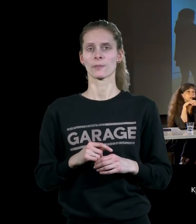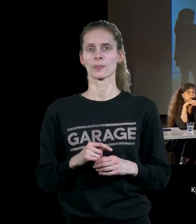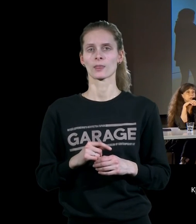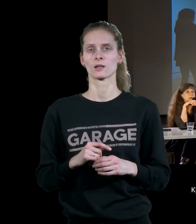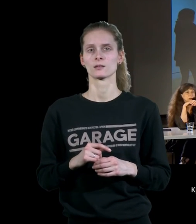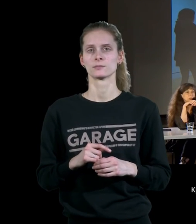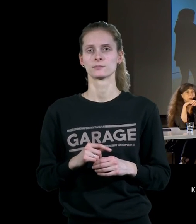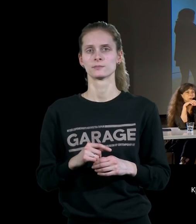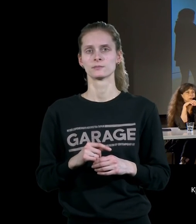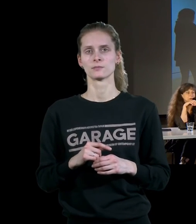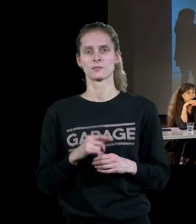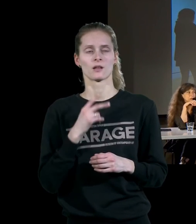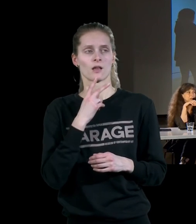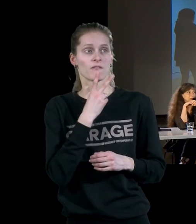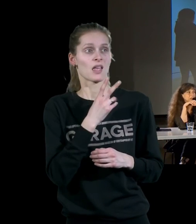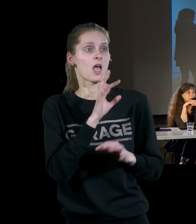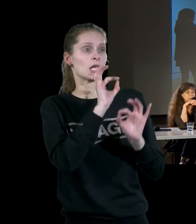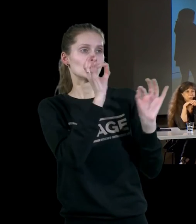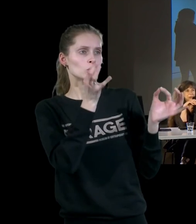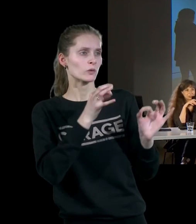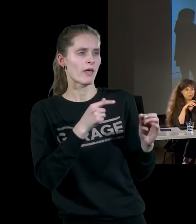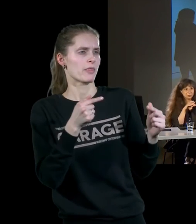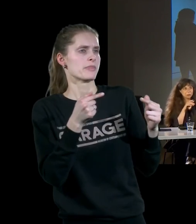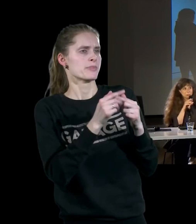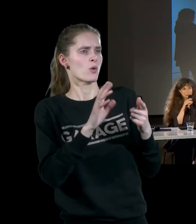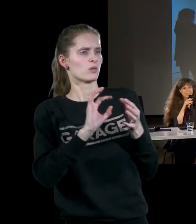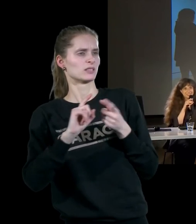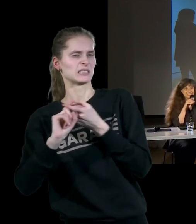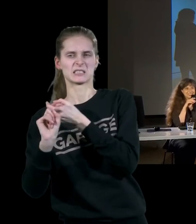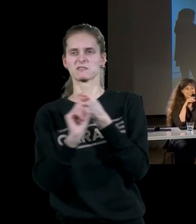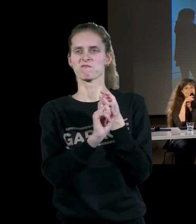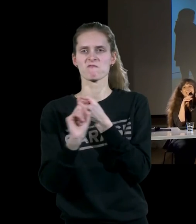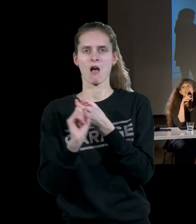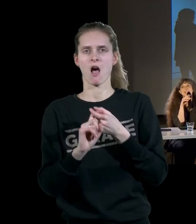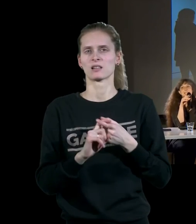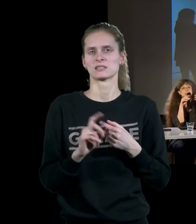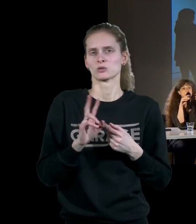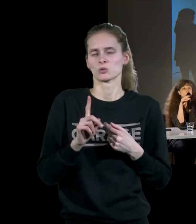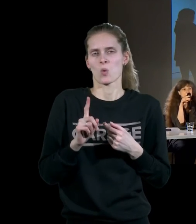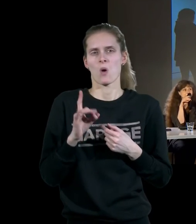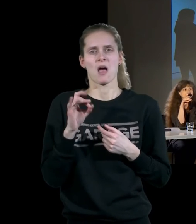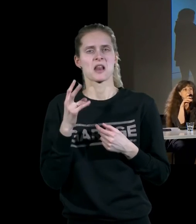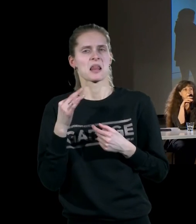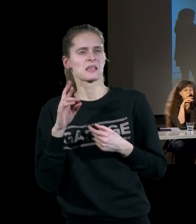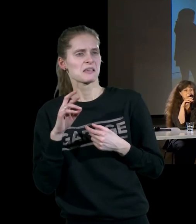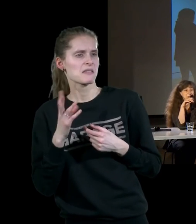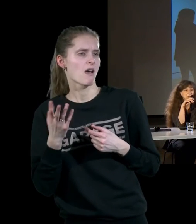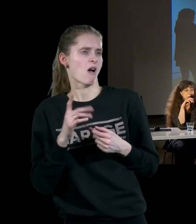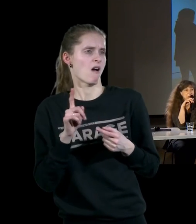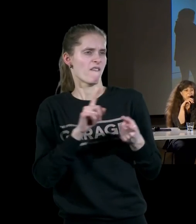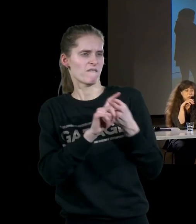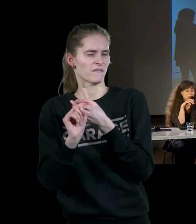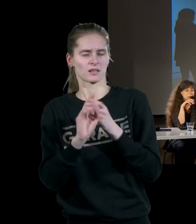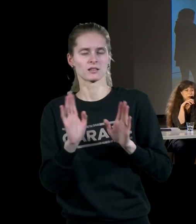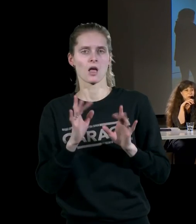метафизический спиритуальный опыт. Но не конкретизирует привязанность к какой-либо религии, наверное. И вот тогда, и как бы